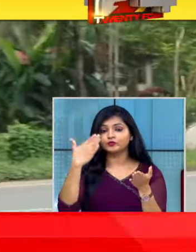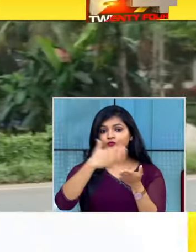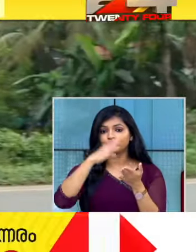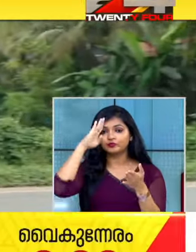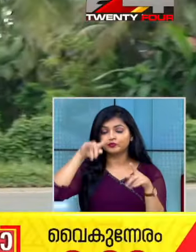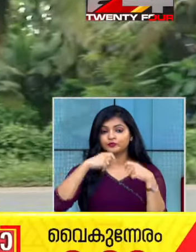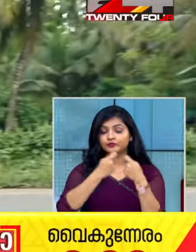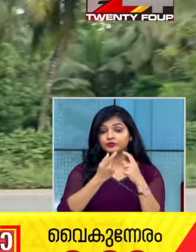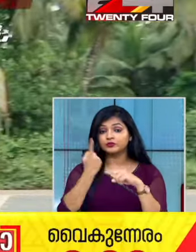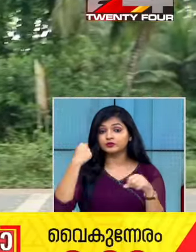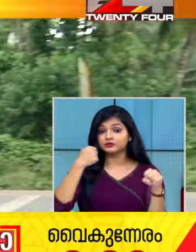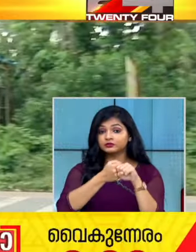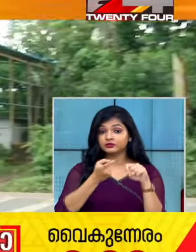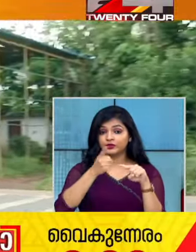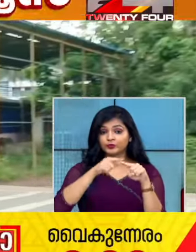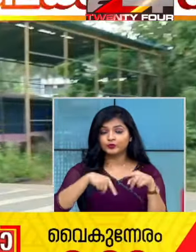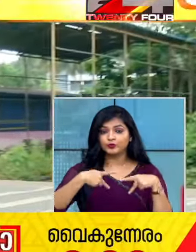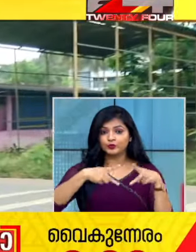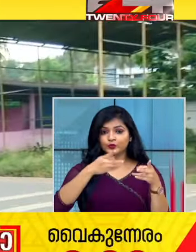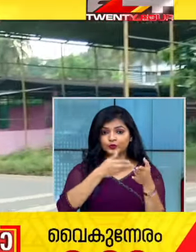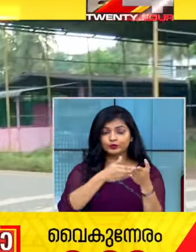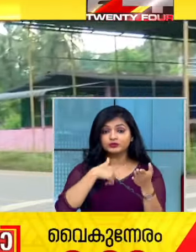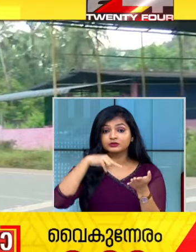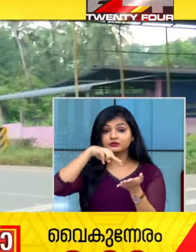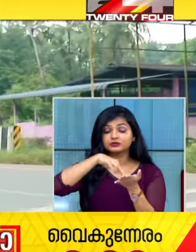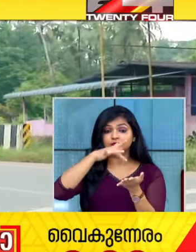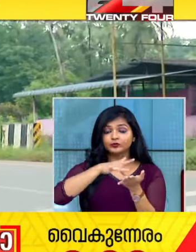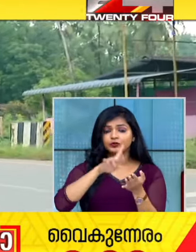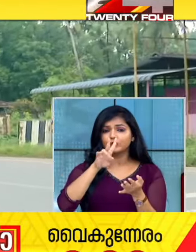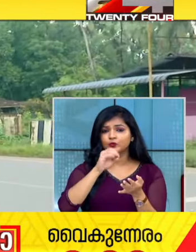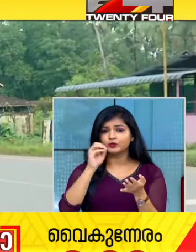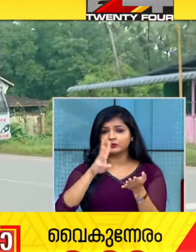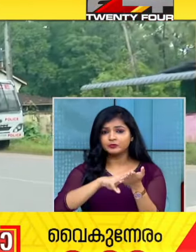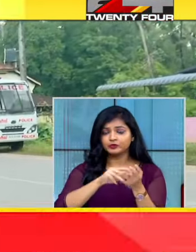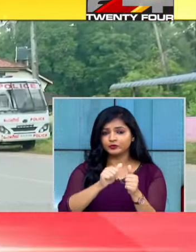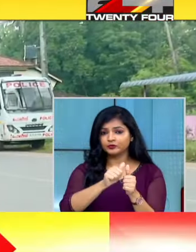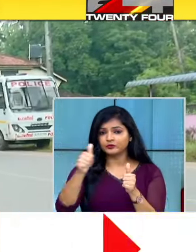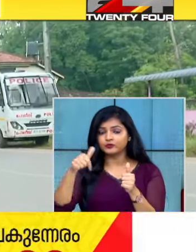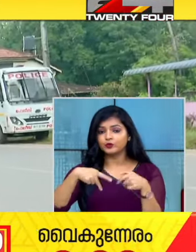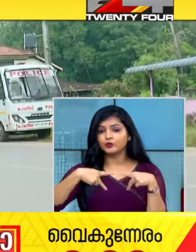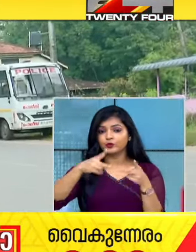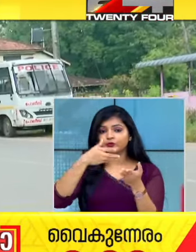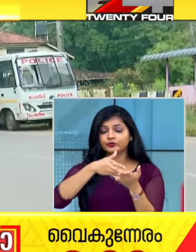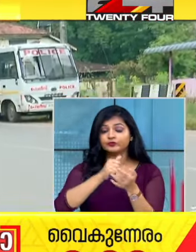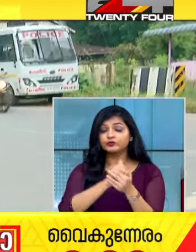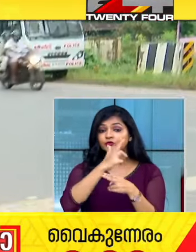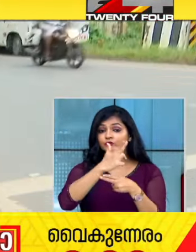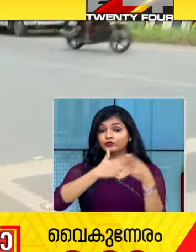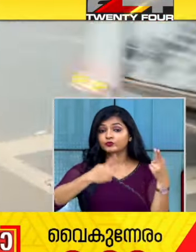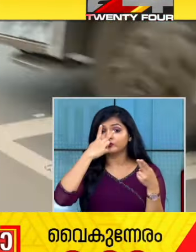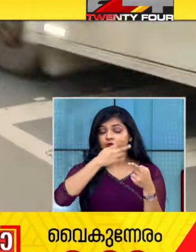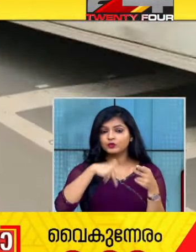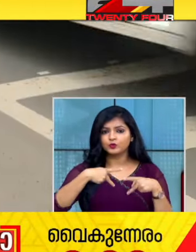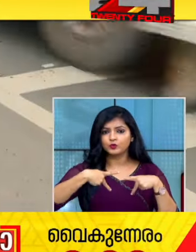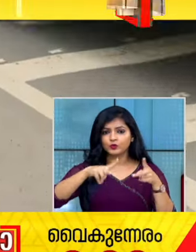ഇന്നലെ അപകടമുണ്ടായ റോഡ്, ഞാനിപ്പോൾ നിൽക്കുന്ന ഈ മേഖലയിൽ നിന്ന് 200 മീറ്റർ മാറിയാണ് ഈ റോഡ് സ്ഥിതി ചെയ്യുന്നത്. ഈ ദൃശ്യത്തിലേക്ക് പോയി കഴിഞ്ഞാൽ ദാ ഇവിടെ ഈ